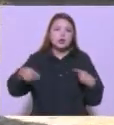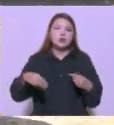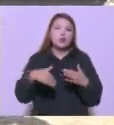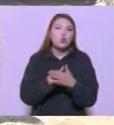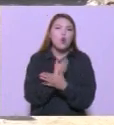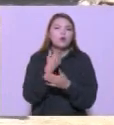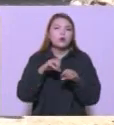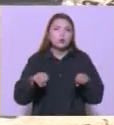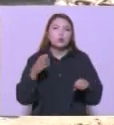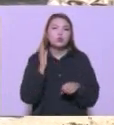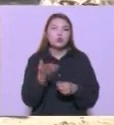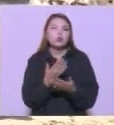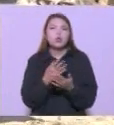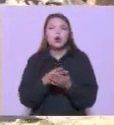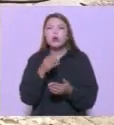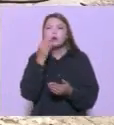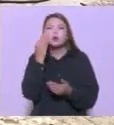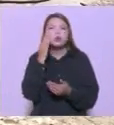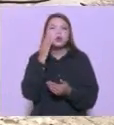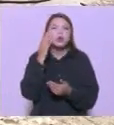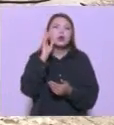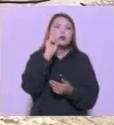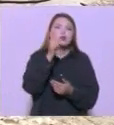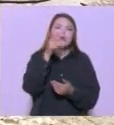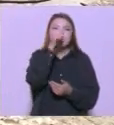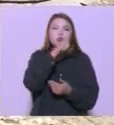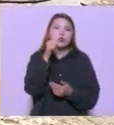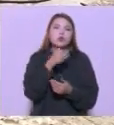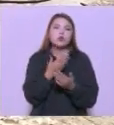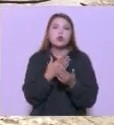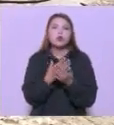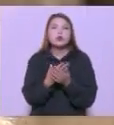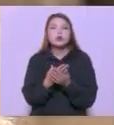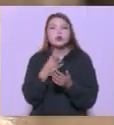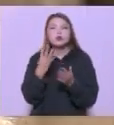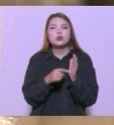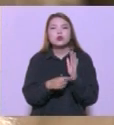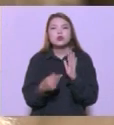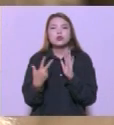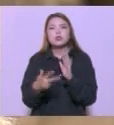алдағы 2 жылда тағы 6,4